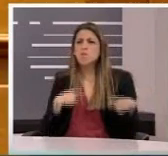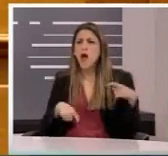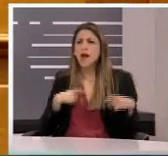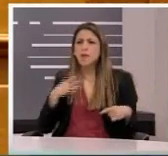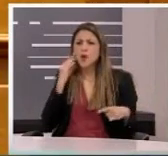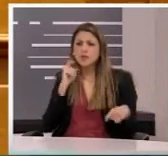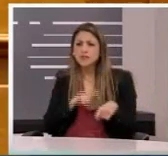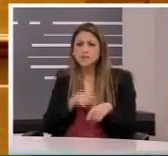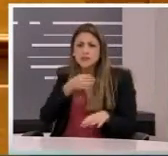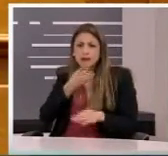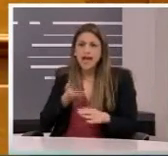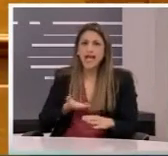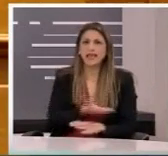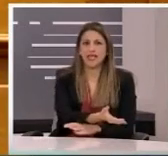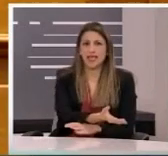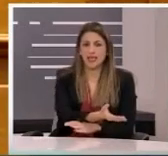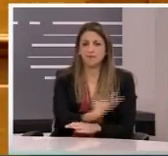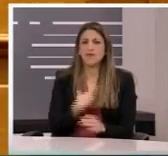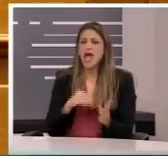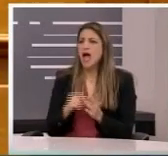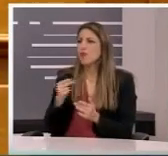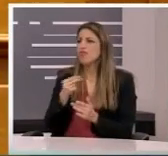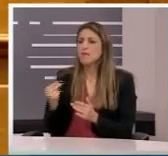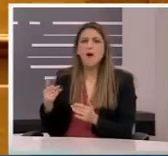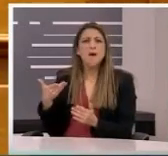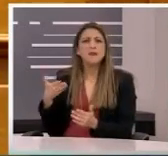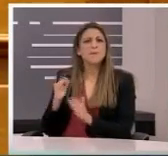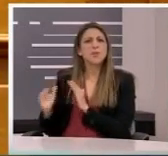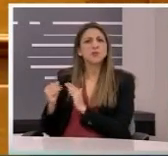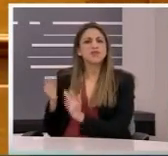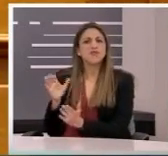καταγγελία, με τους προστατευόμενους μάρτυρες.